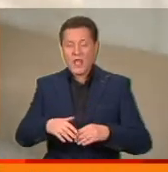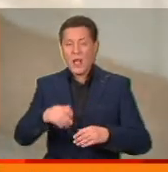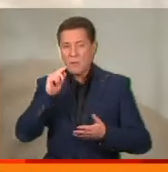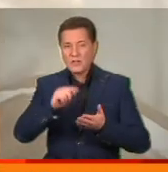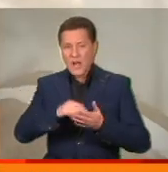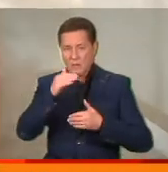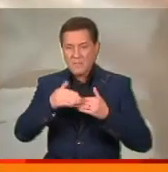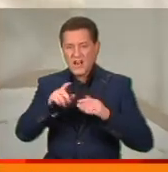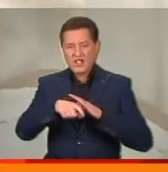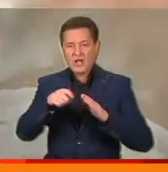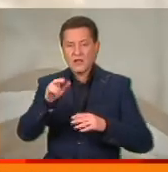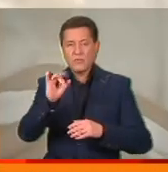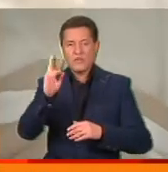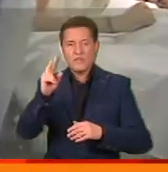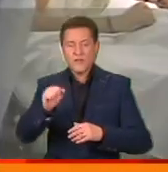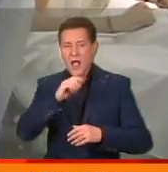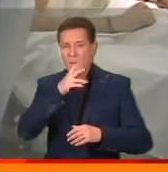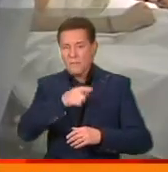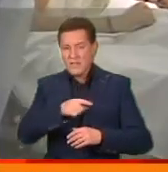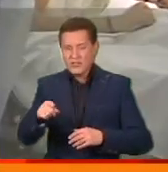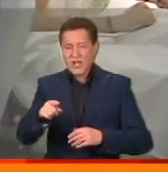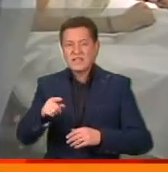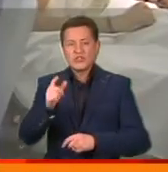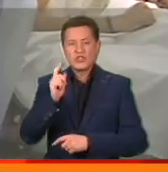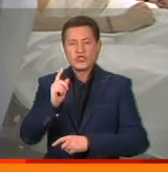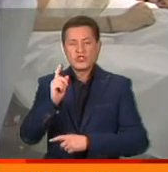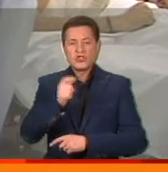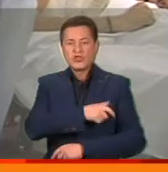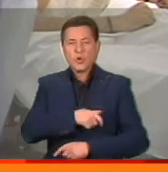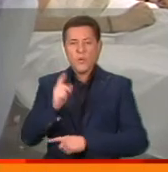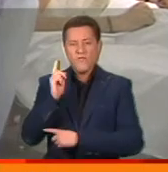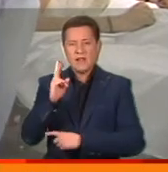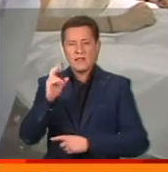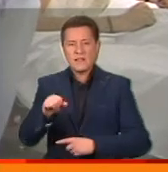біля шахти Бутівки під час чергування на блокпості.